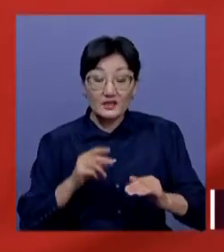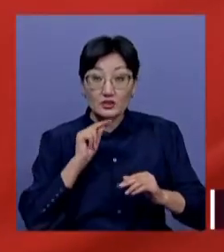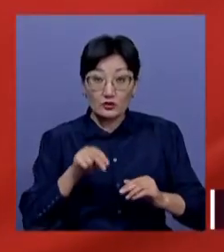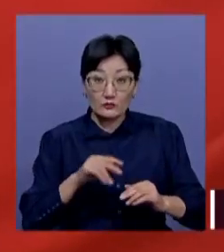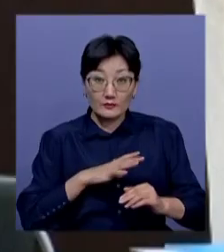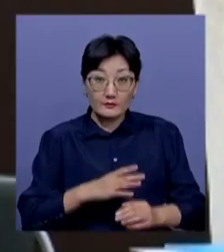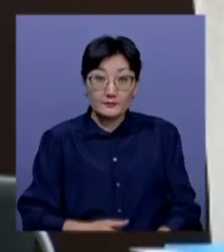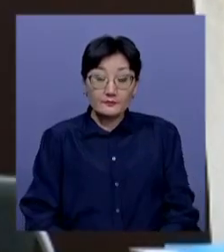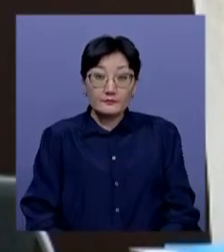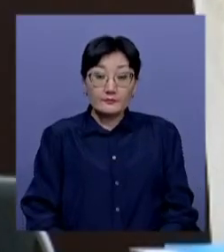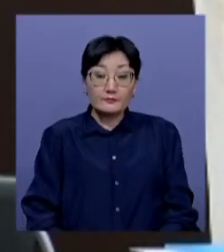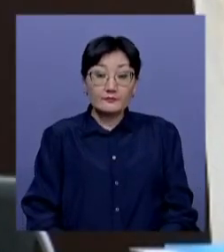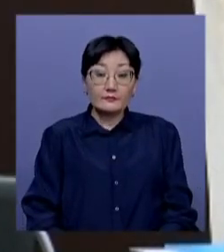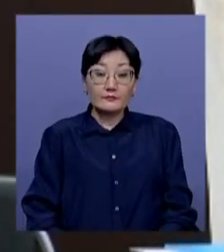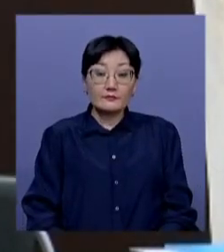сынғалды.